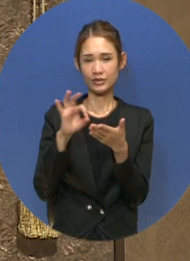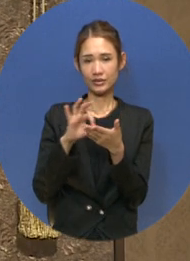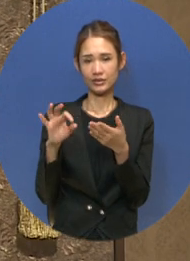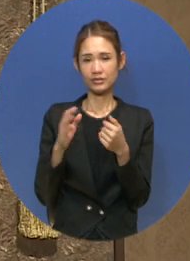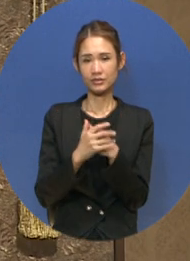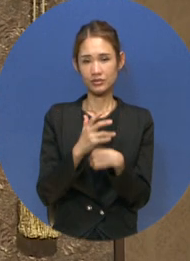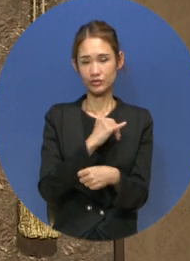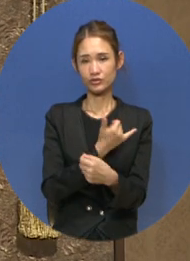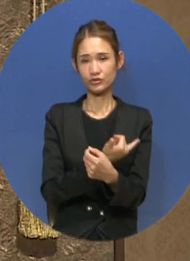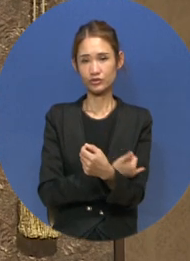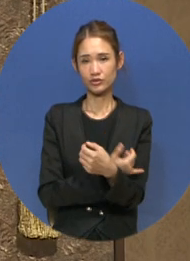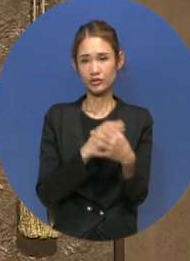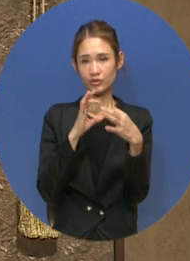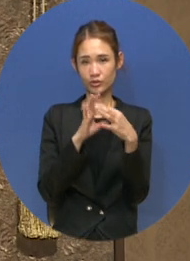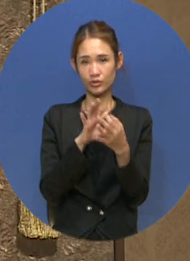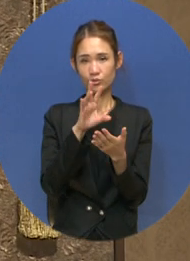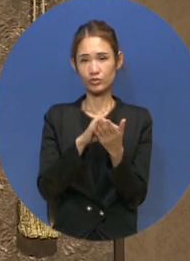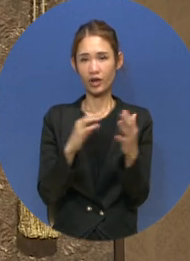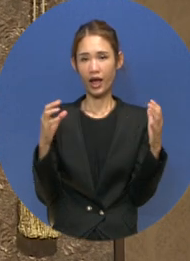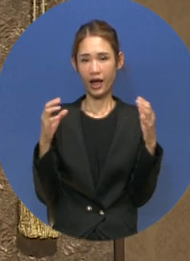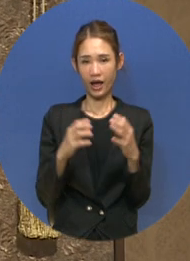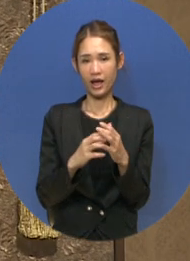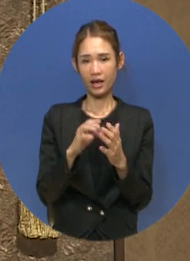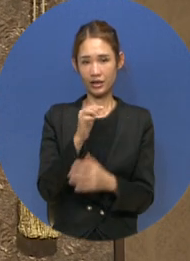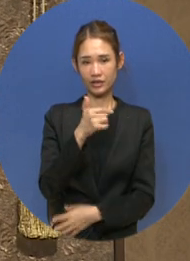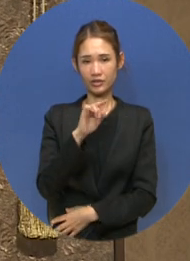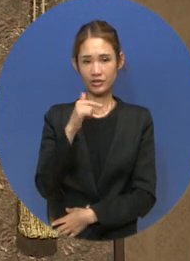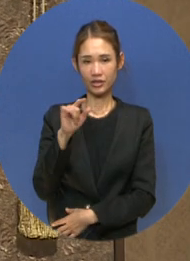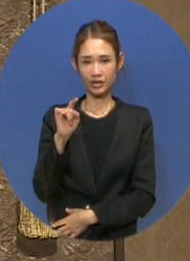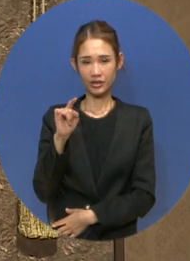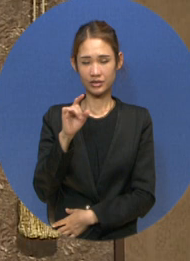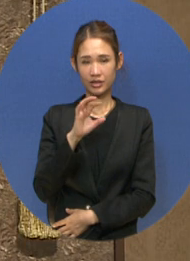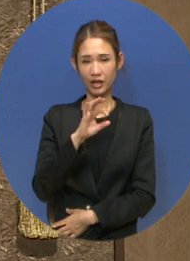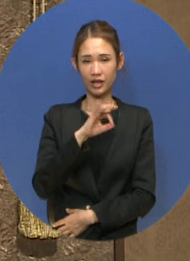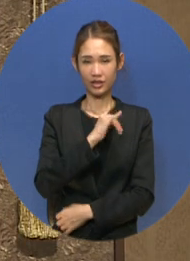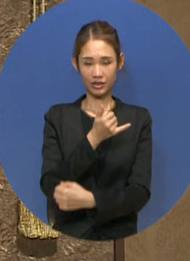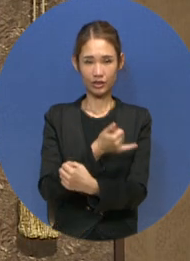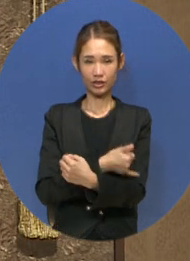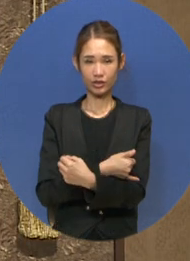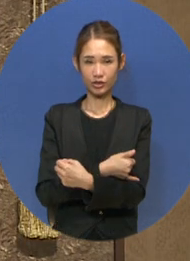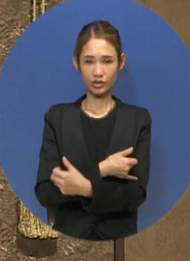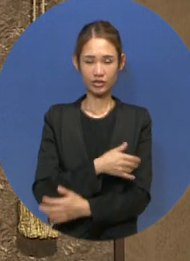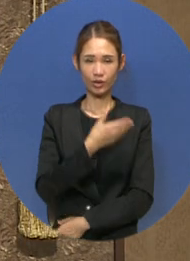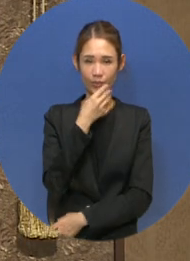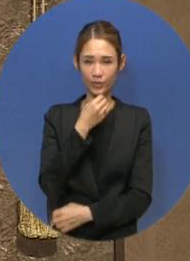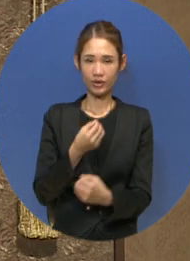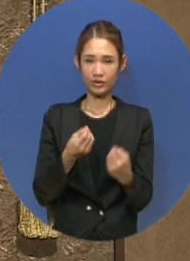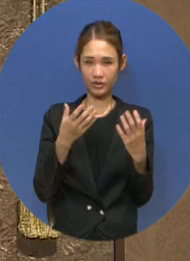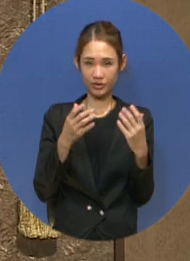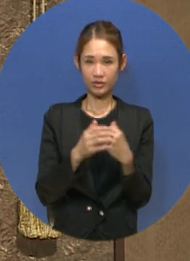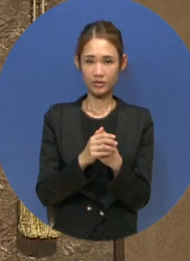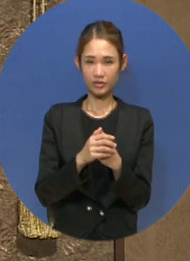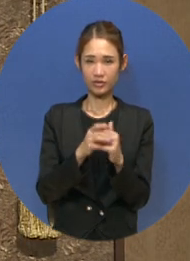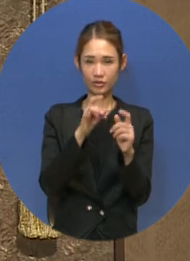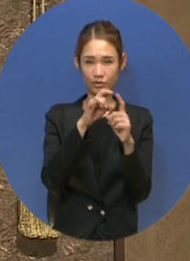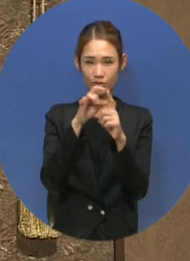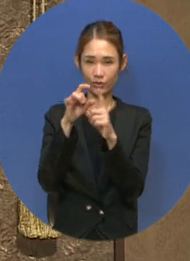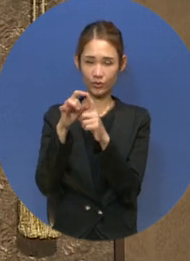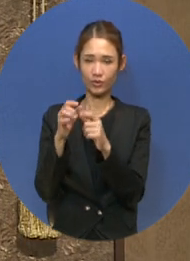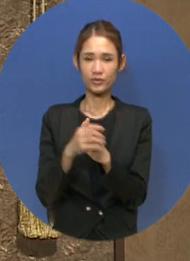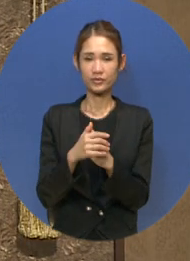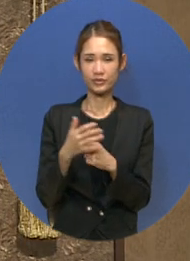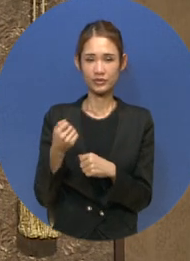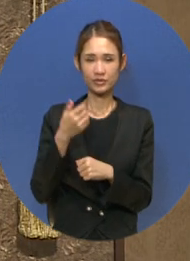나나의 인권이라는 부분을 달아서 나나 인권 페스티벌이라는 용어로서 축제의 장을 갖는